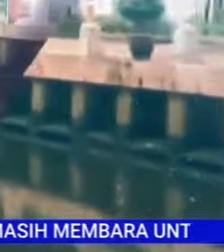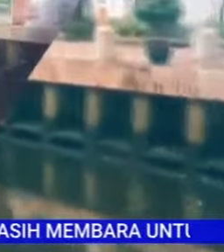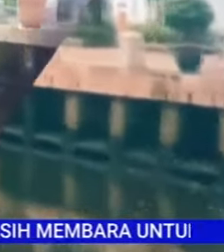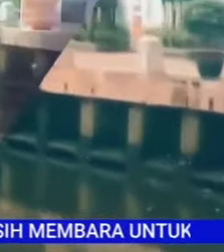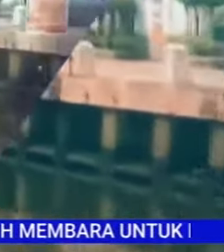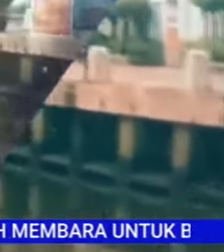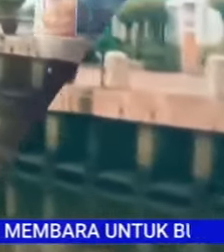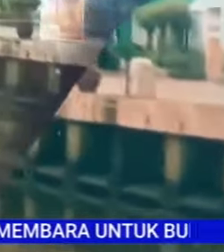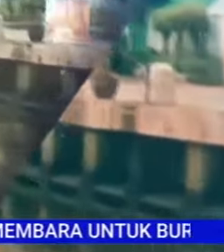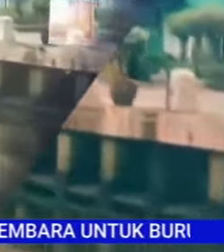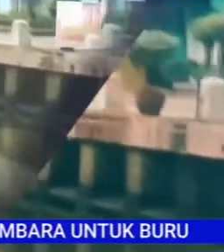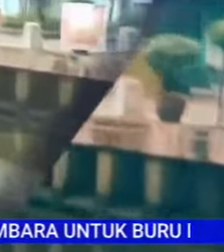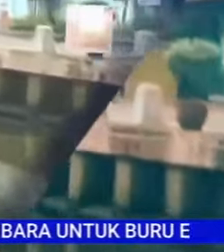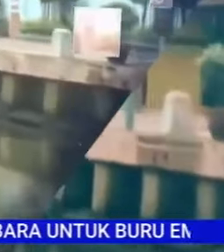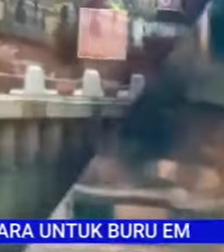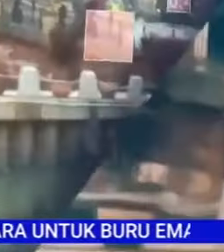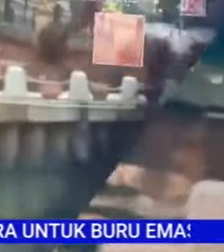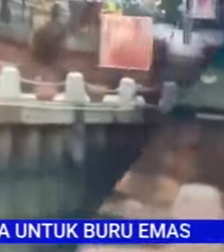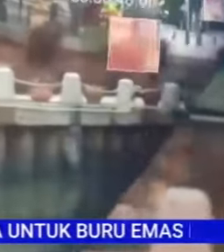Hai